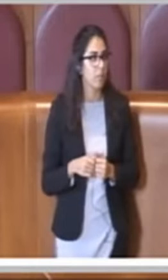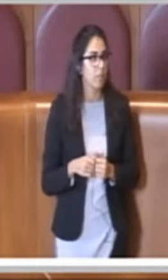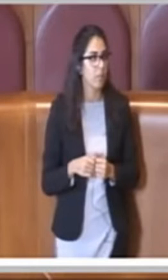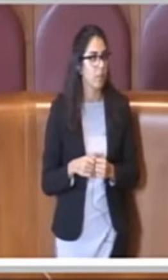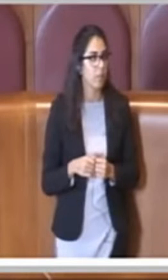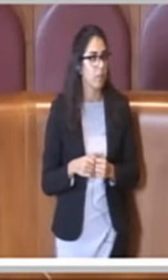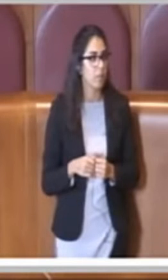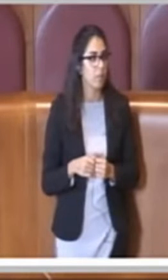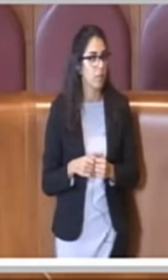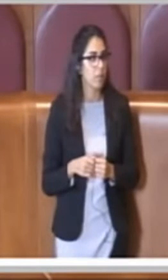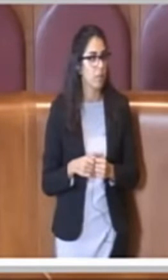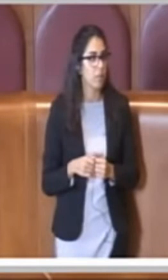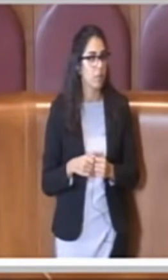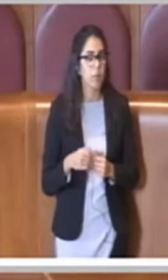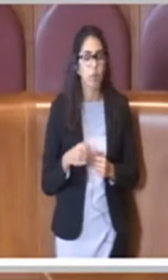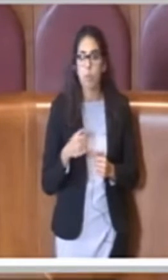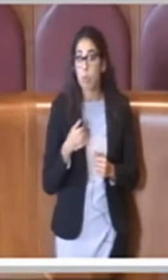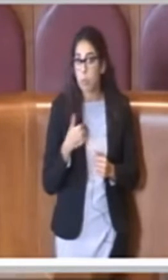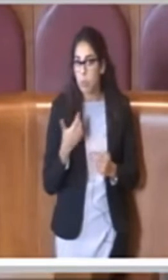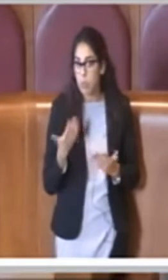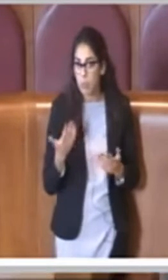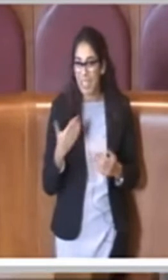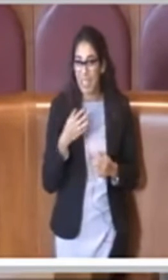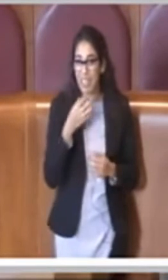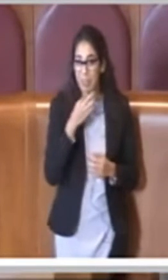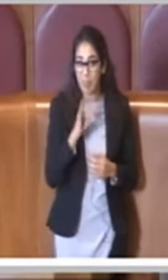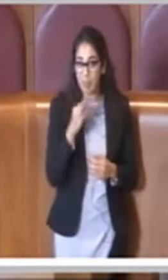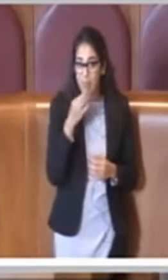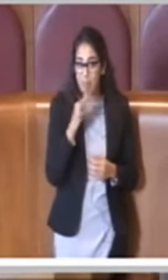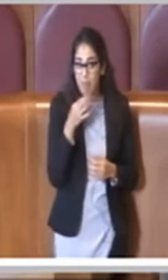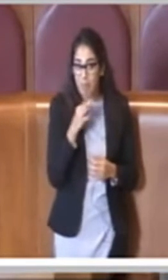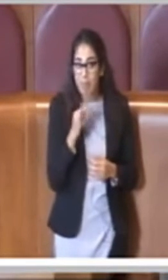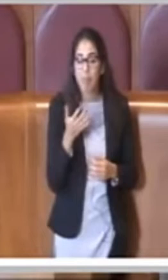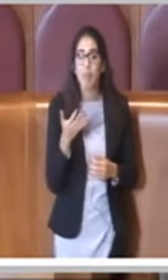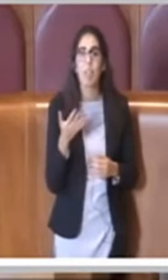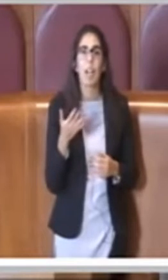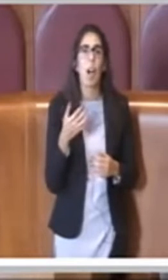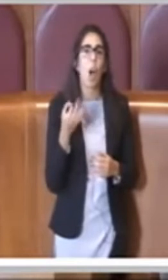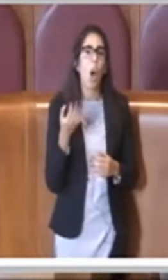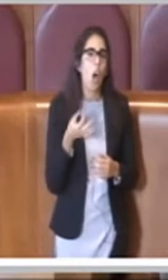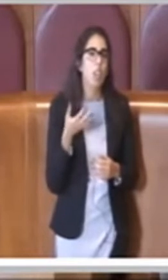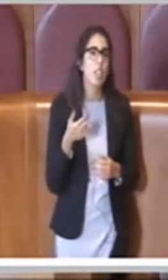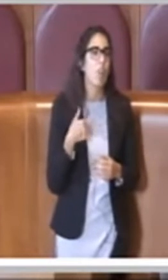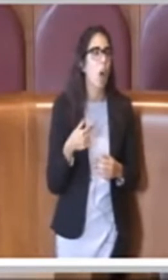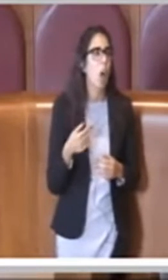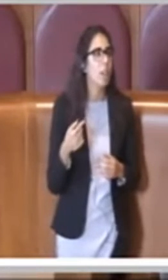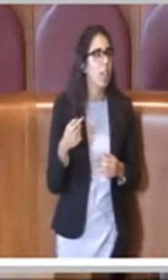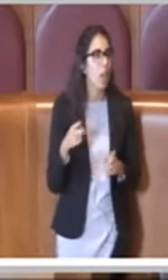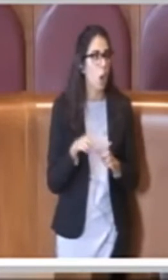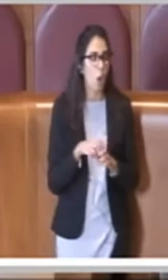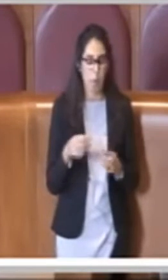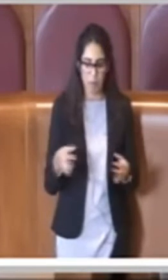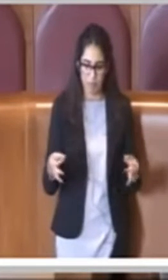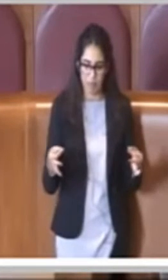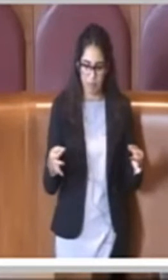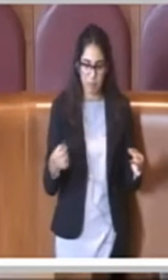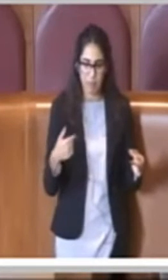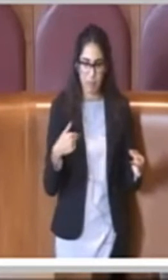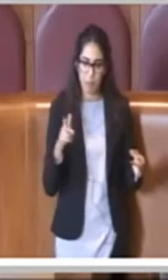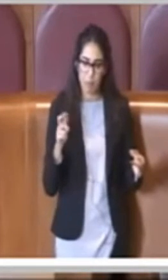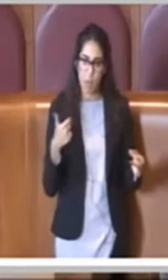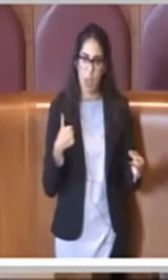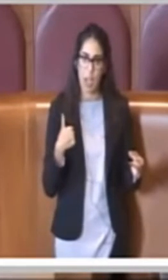come al solito quando intervengo rimango sempre un po' interdetta degli atti, no, che mi trovo davanti. Prima di